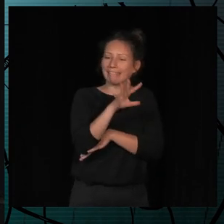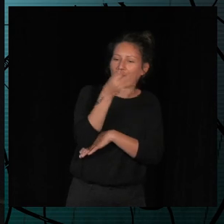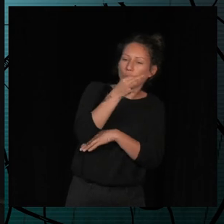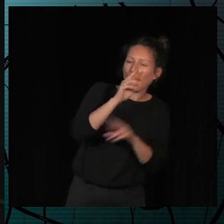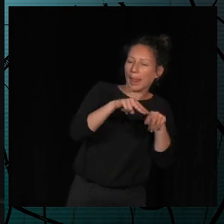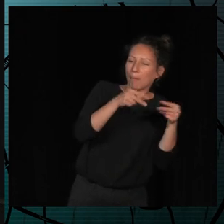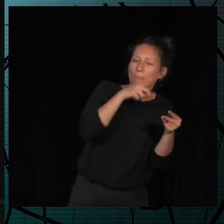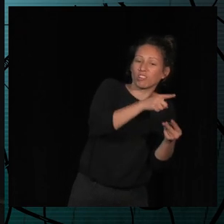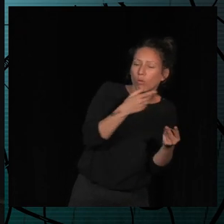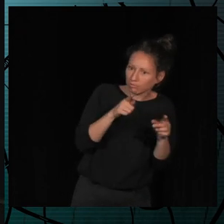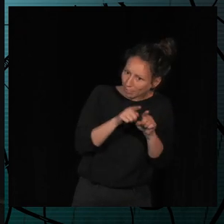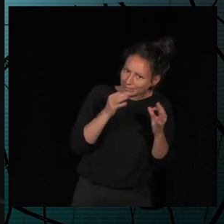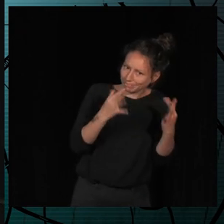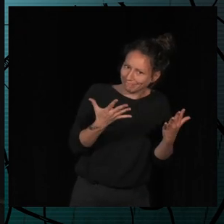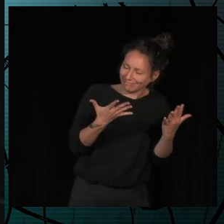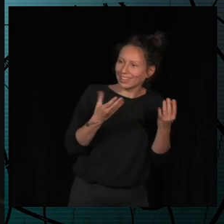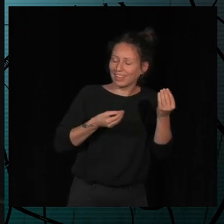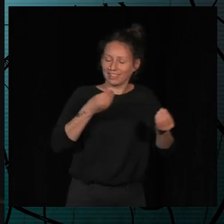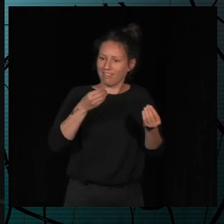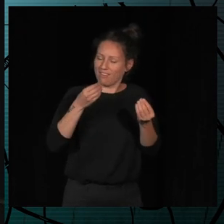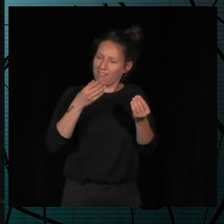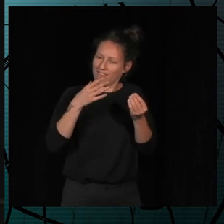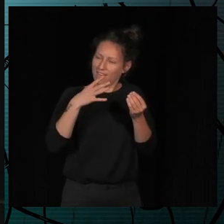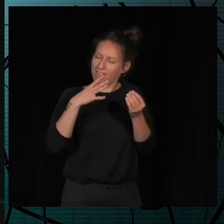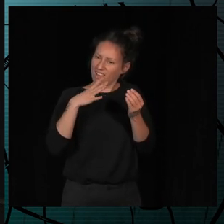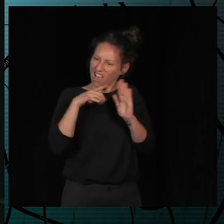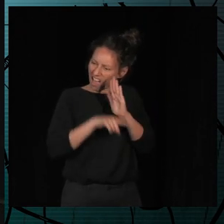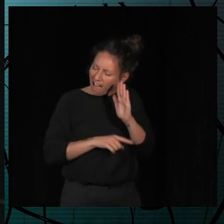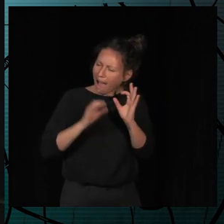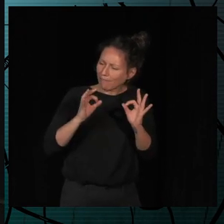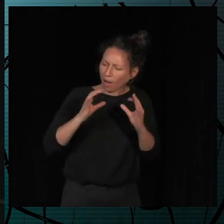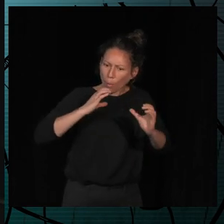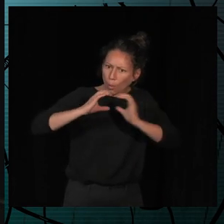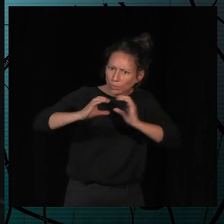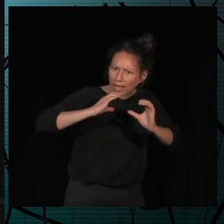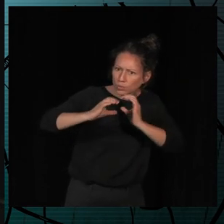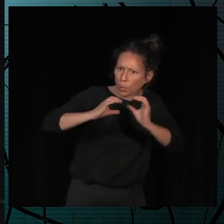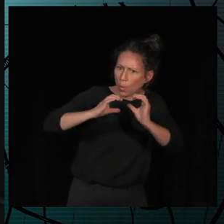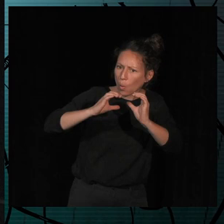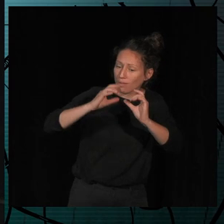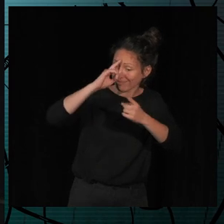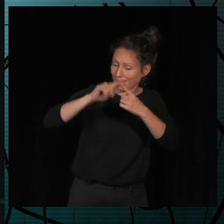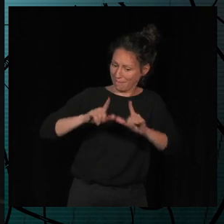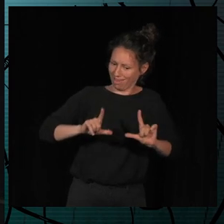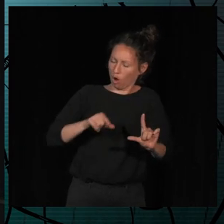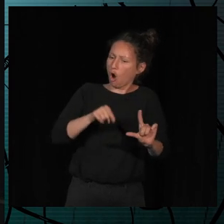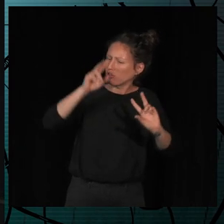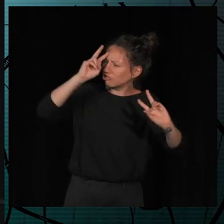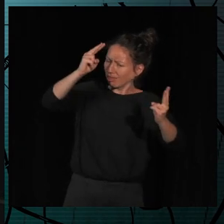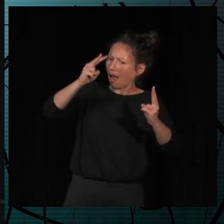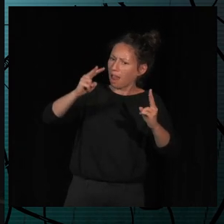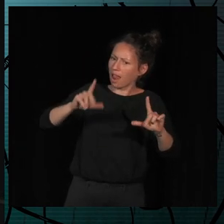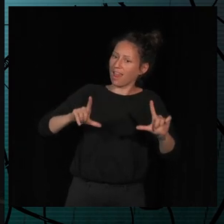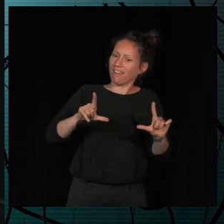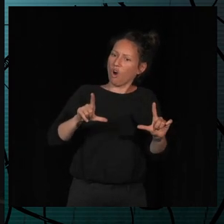en fait d'un dispositif on va dire de de communication globale au sujet là des écrans de manière générale avec un